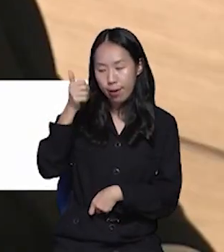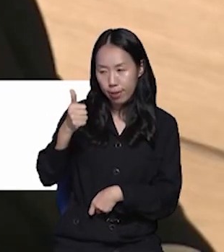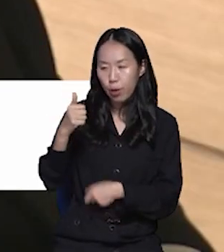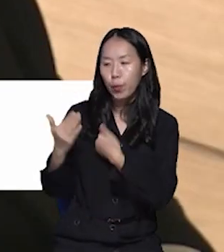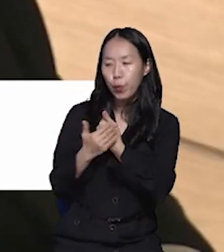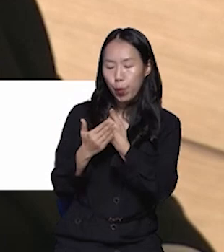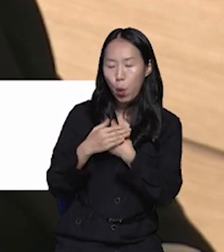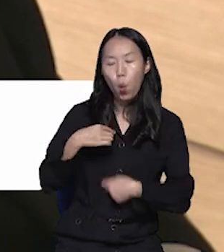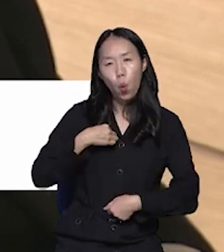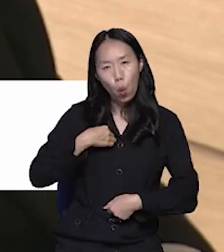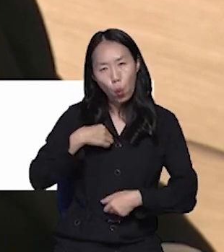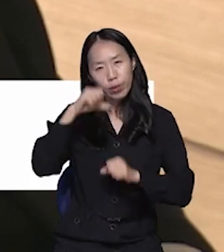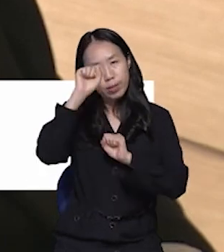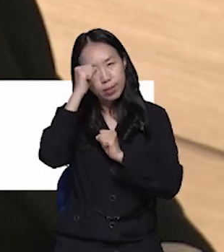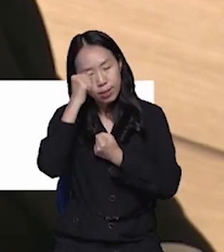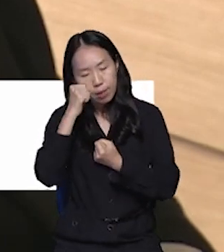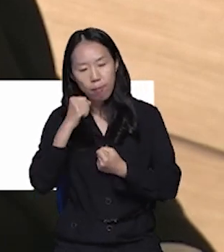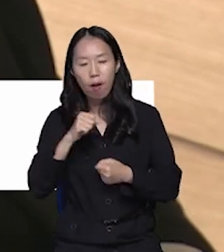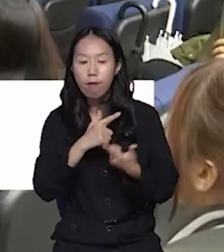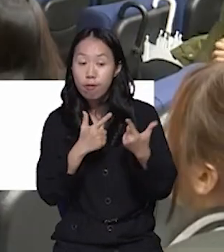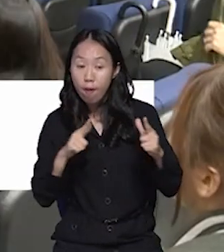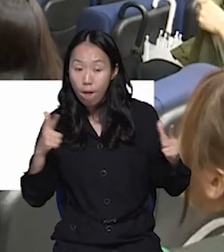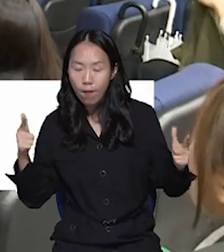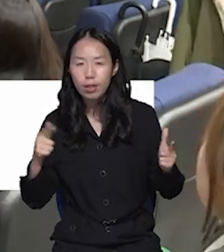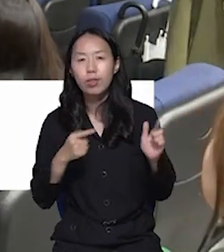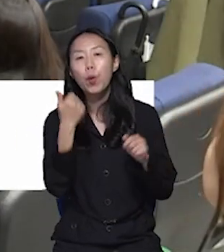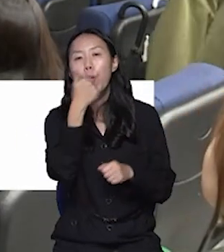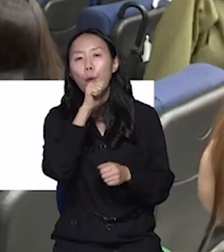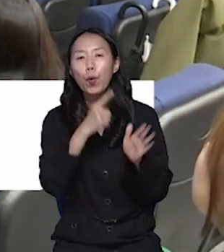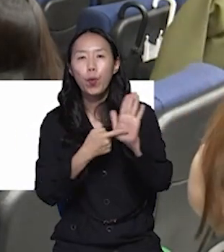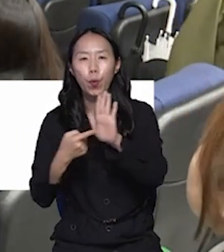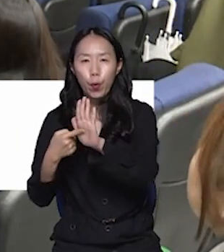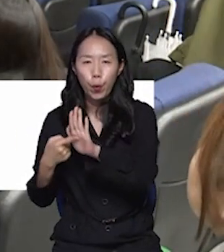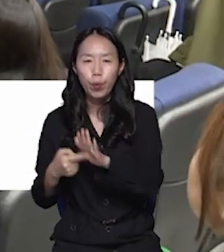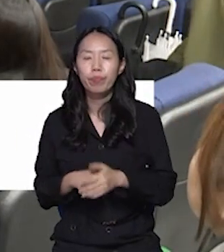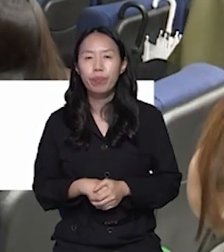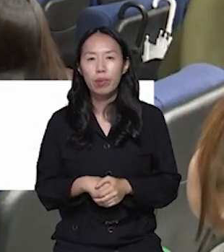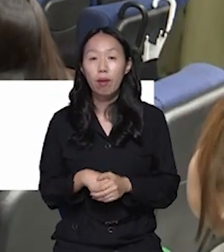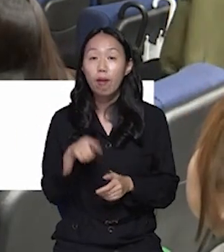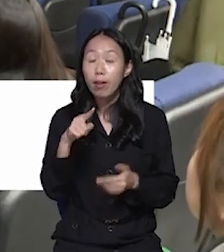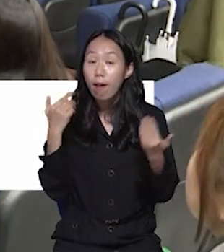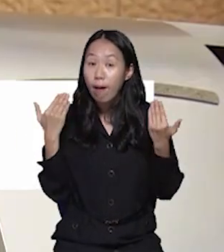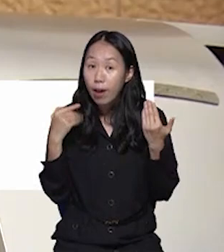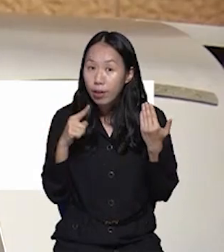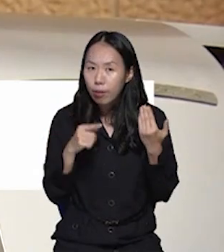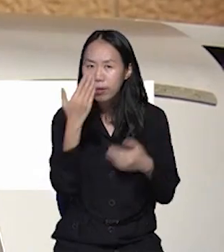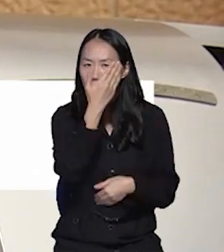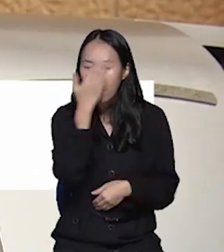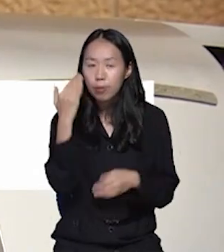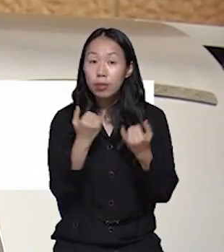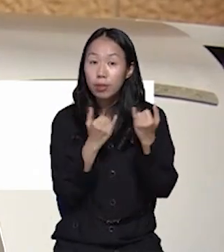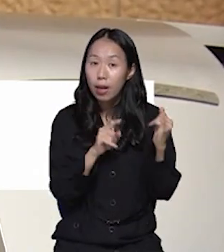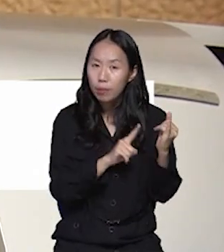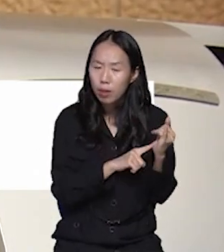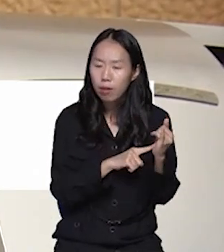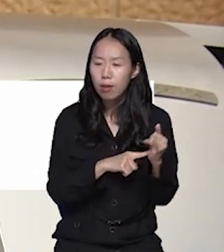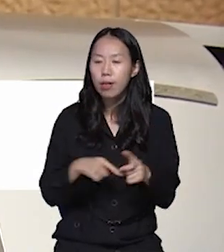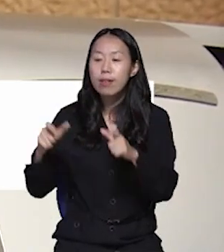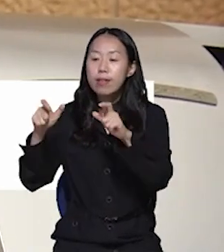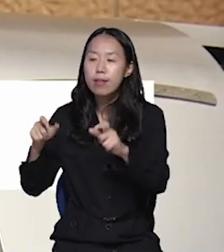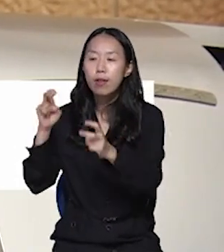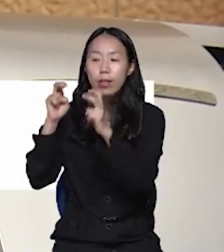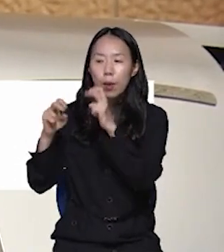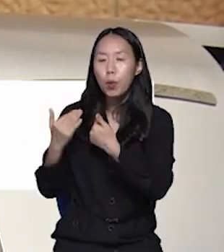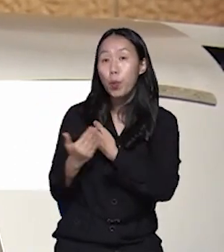의류와 신발 엑세서리 등 패션 제품을 소개했습니다 장인 학교는 청년 예비 소상공인들이 성공한 지역